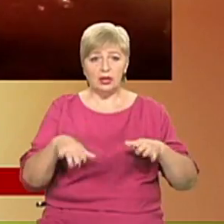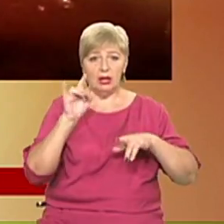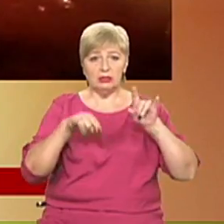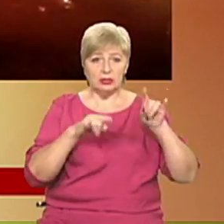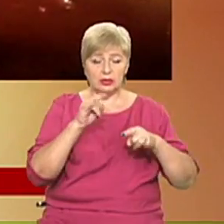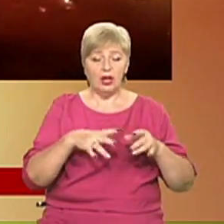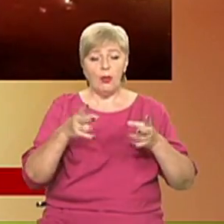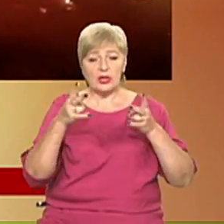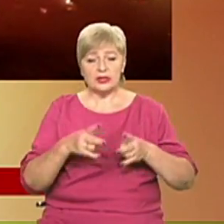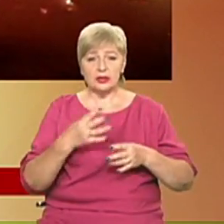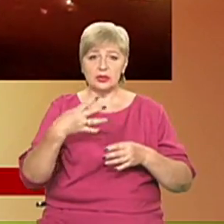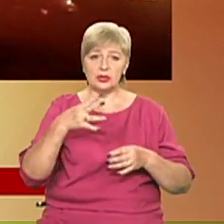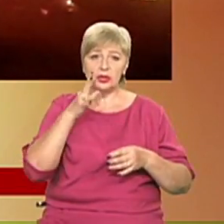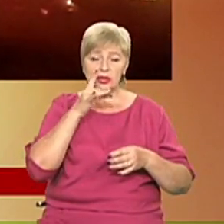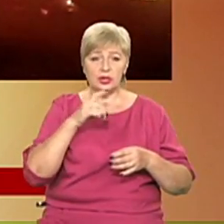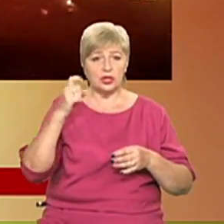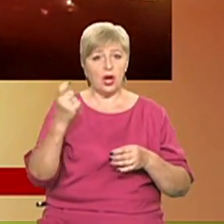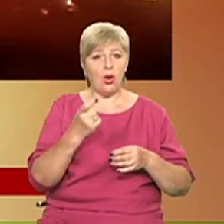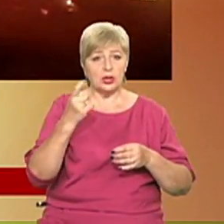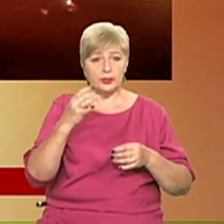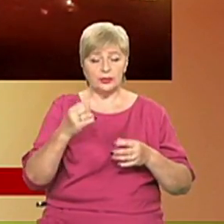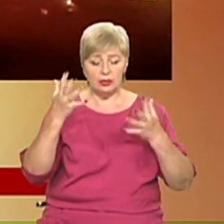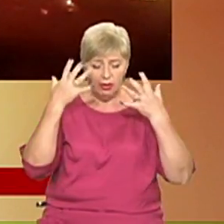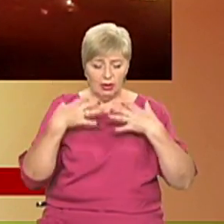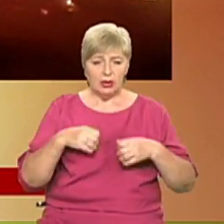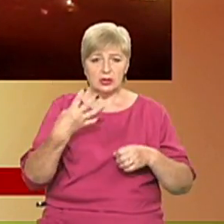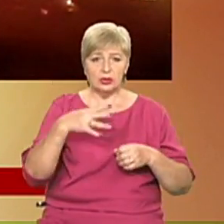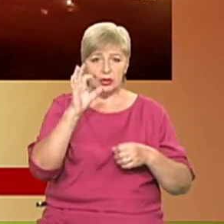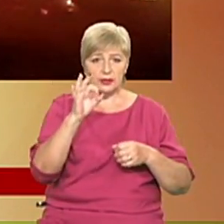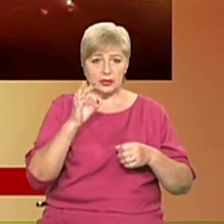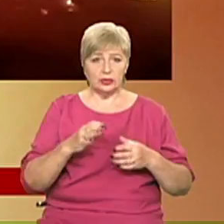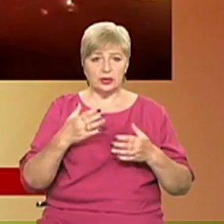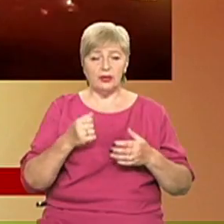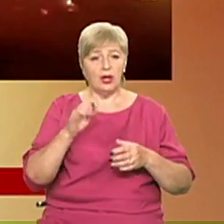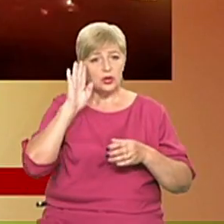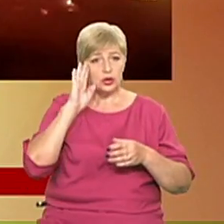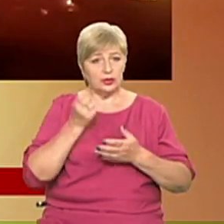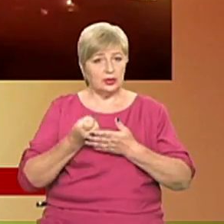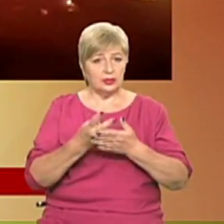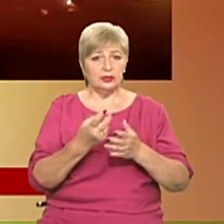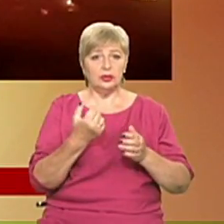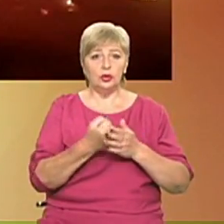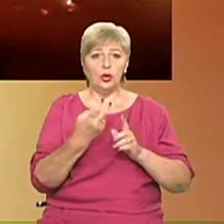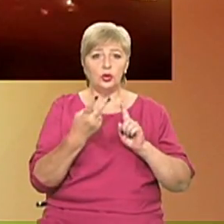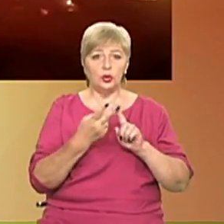Постраждав 40-річний господар. У нього опіки 40% тіла. Чоловіка госпіталізували до другої лікарні.